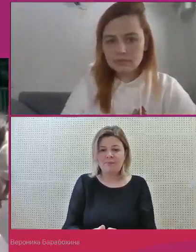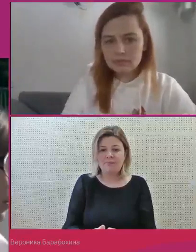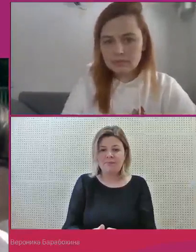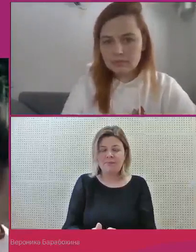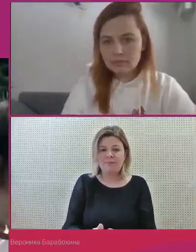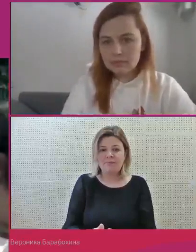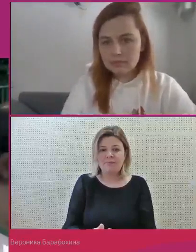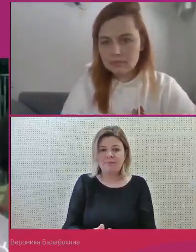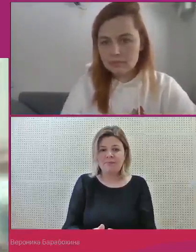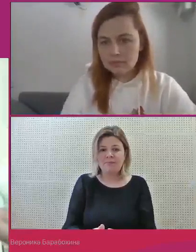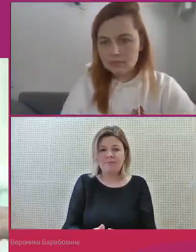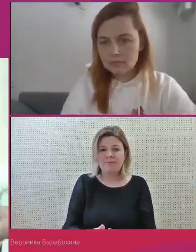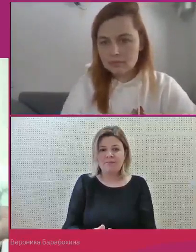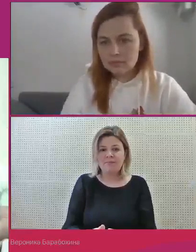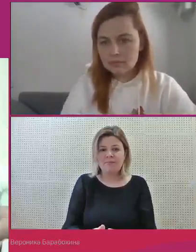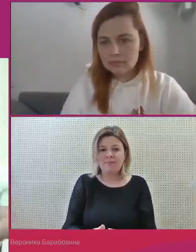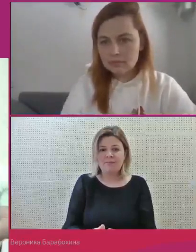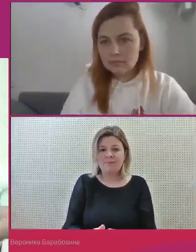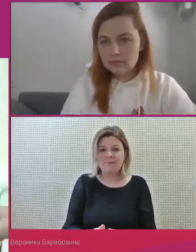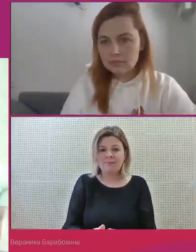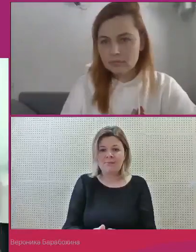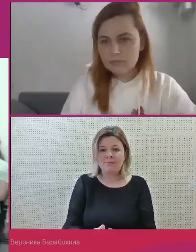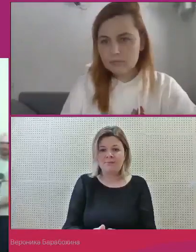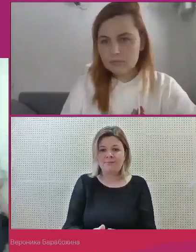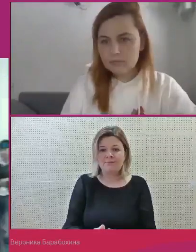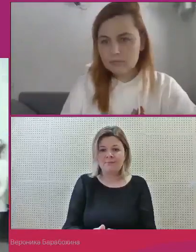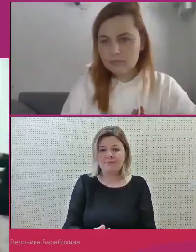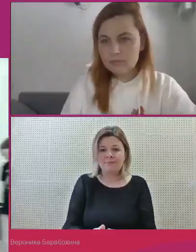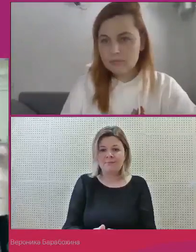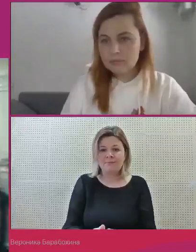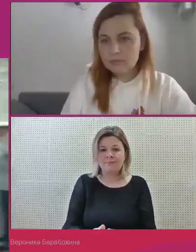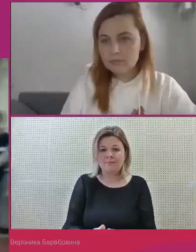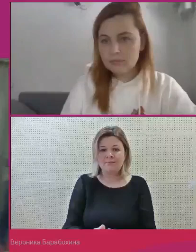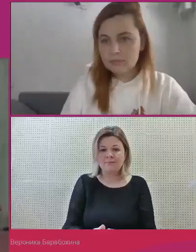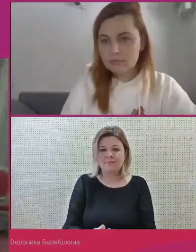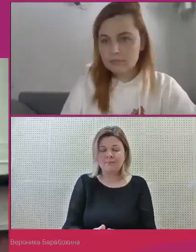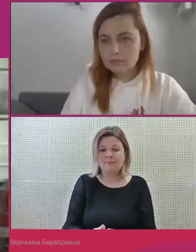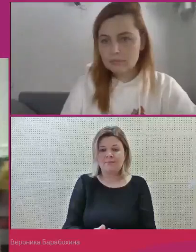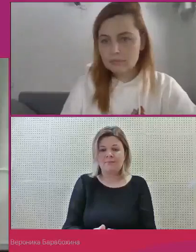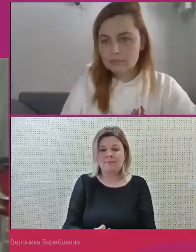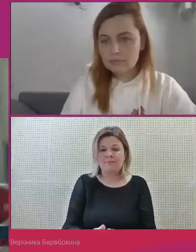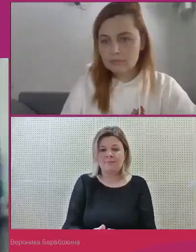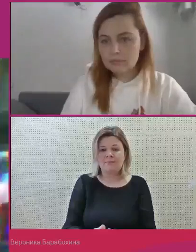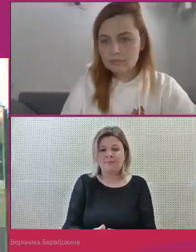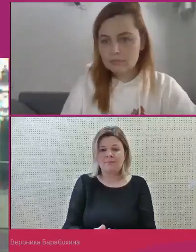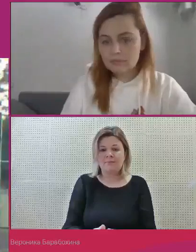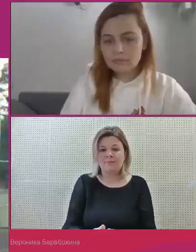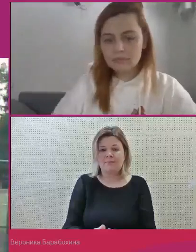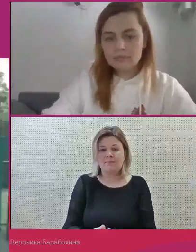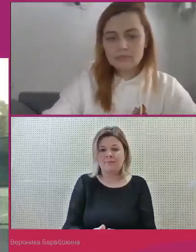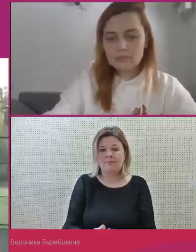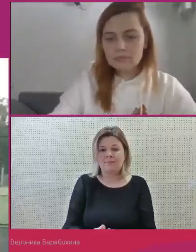Классно, интересный экспириенс. В целом что-то такое ожидал, хотя и в ресторан в темноте раньше не кушал. В этом году, благодаря